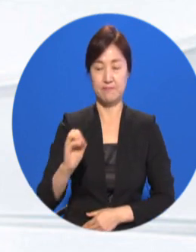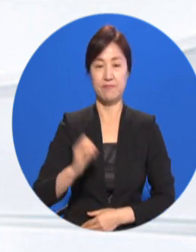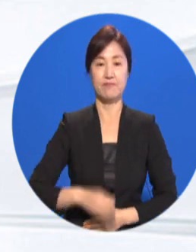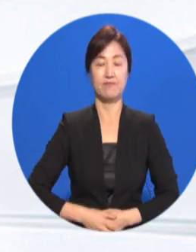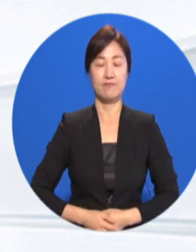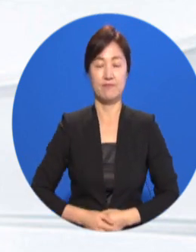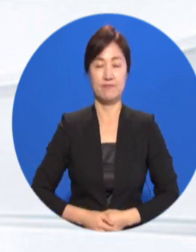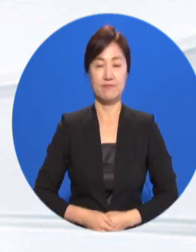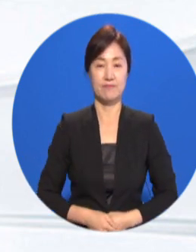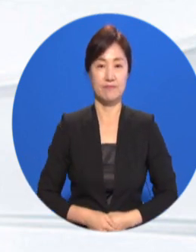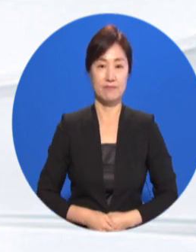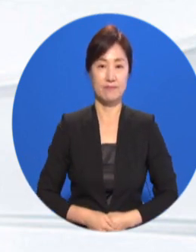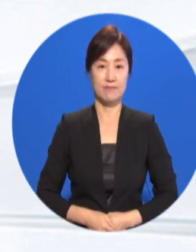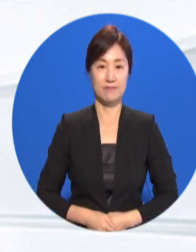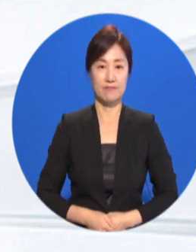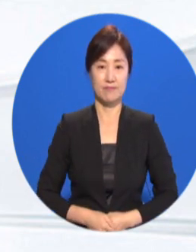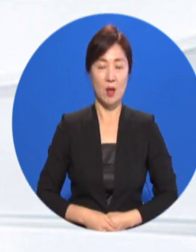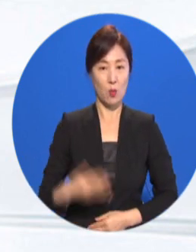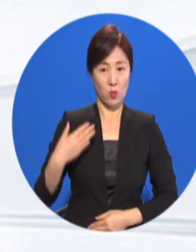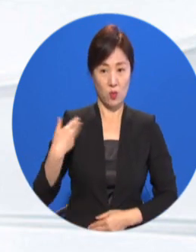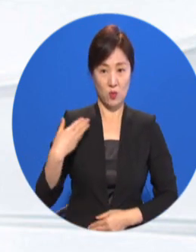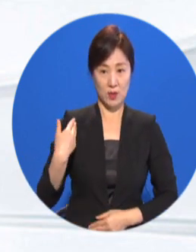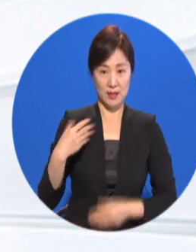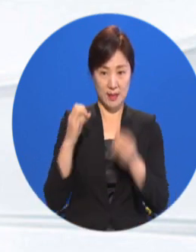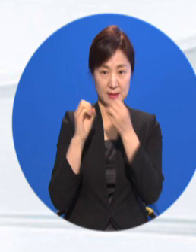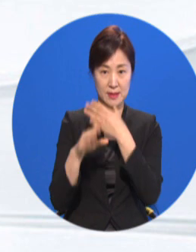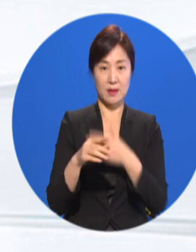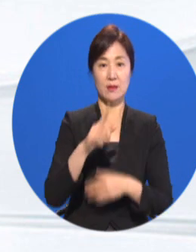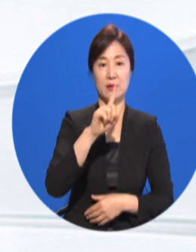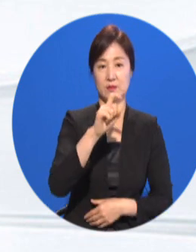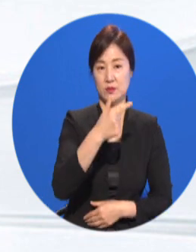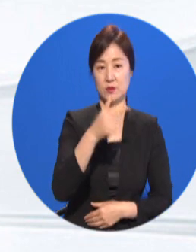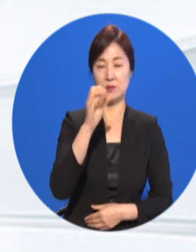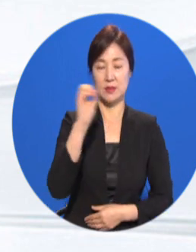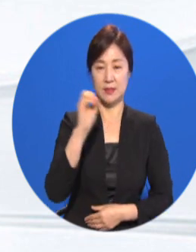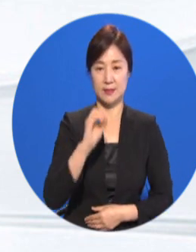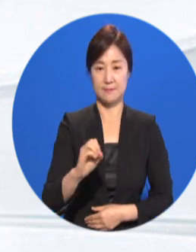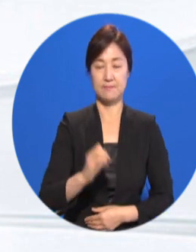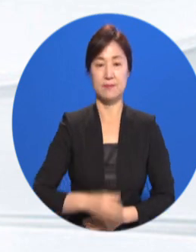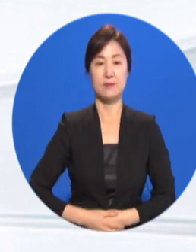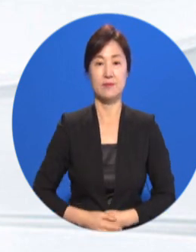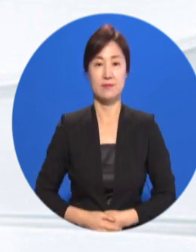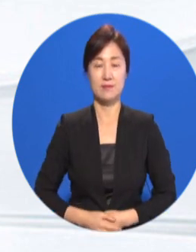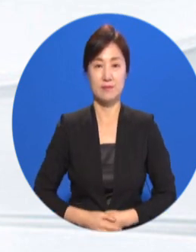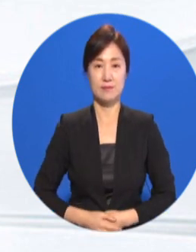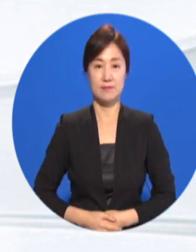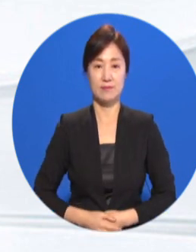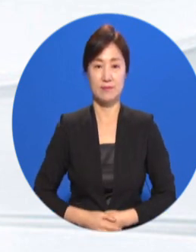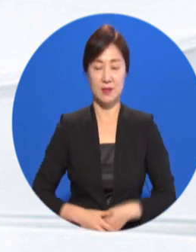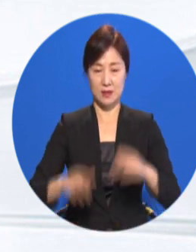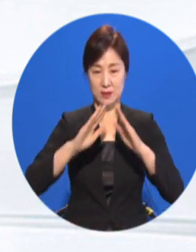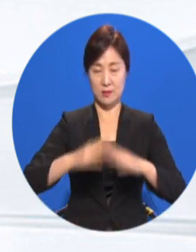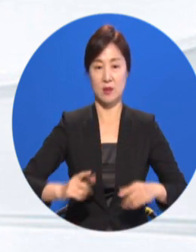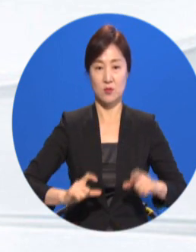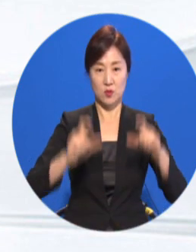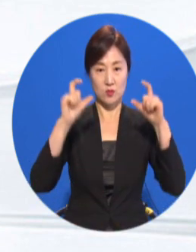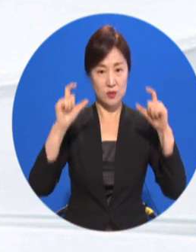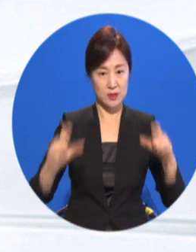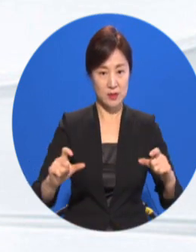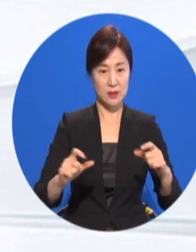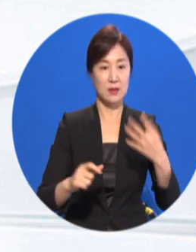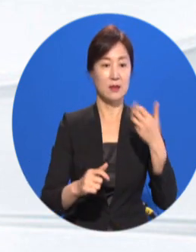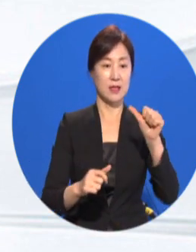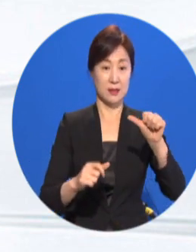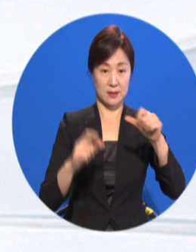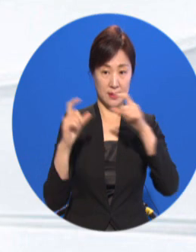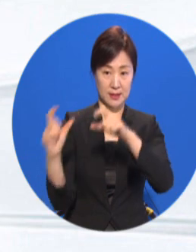조사됐습니다 모르겠다는 평가도 16% 를 차지했습니다 전남 동부권 5개 선거구를